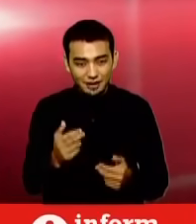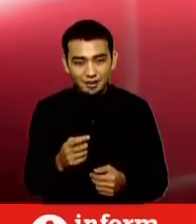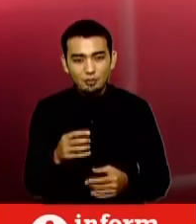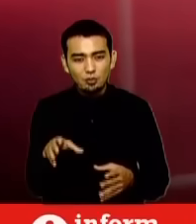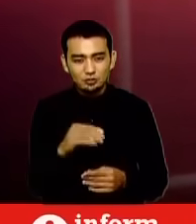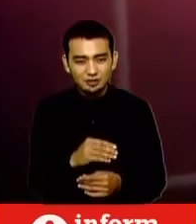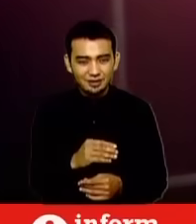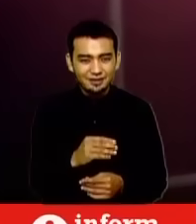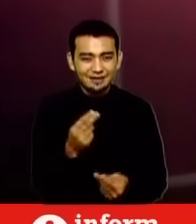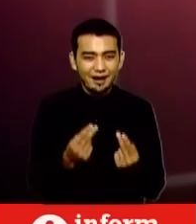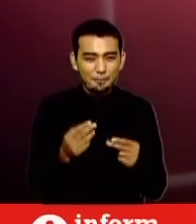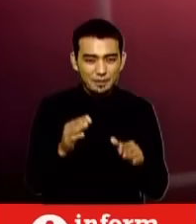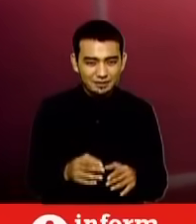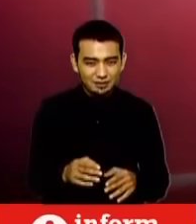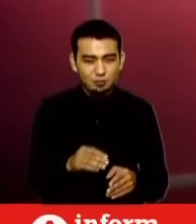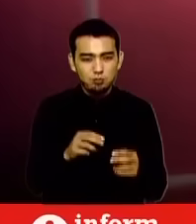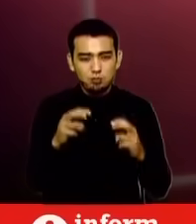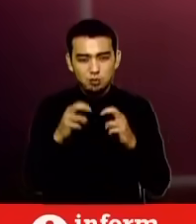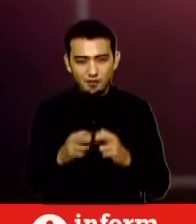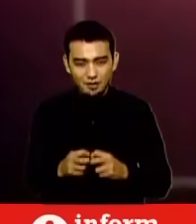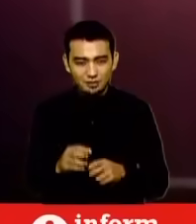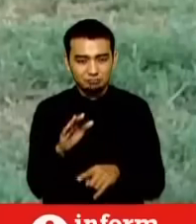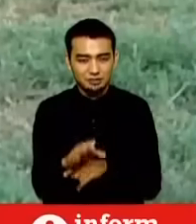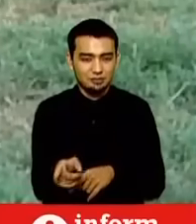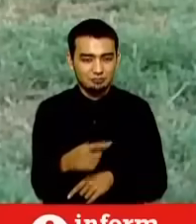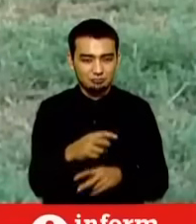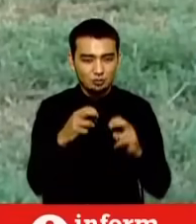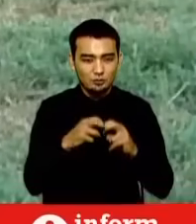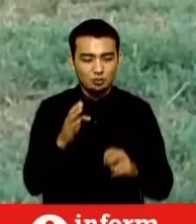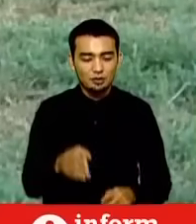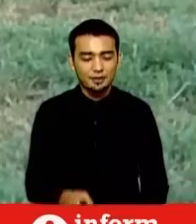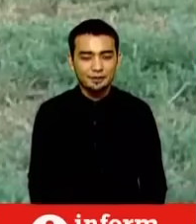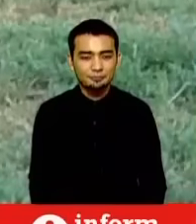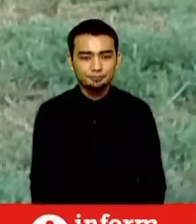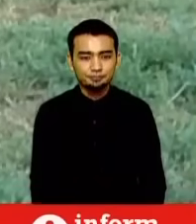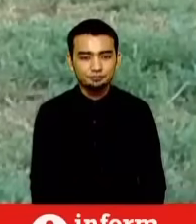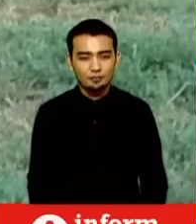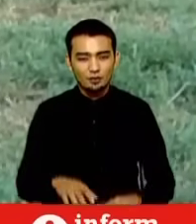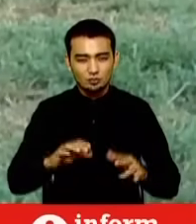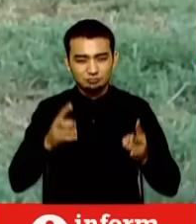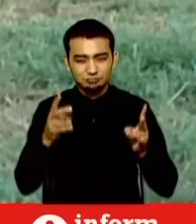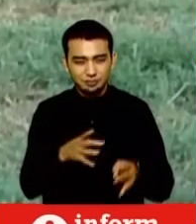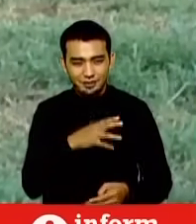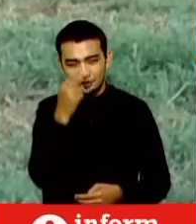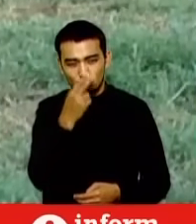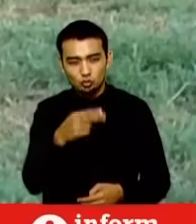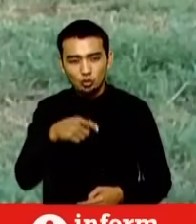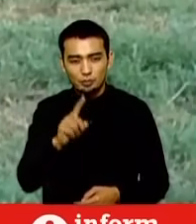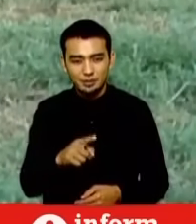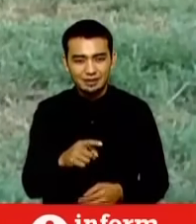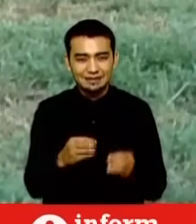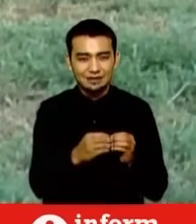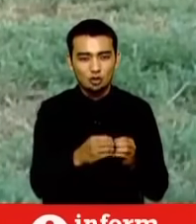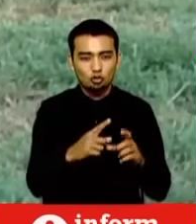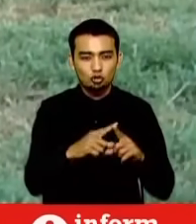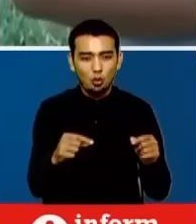еліміздегі барлық ойын алаңдарына тексеріс жүргізбек. қайғылы жағдай Астанадағы нөмірі 10-ші мектеп